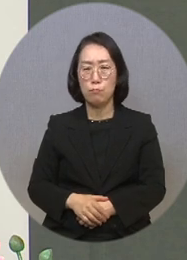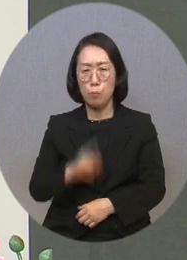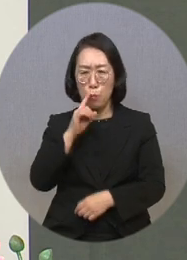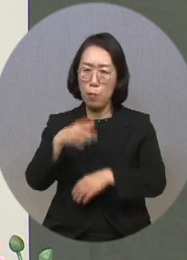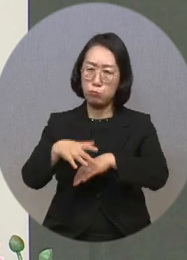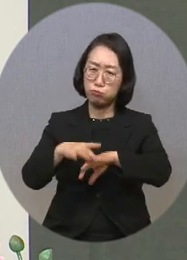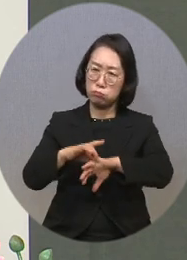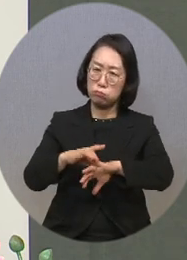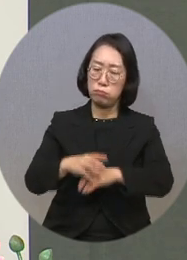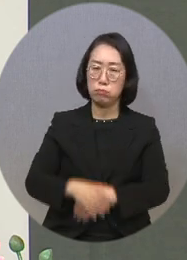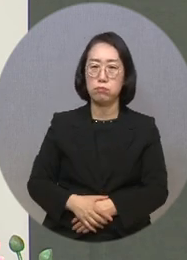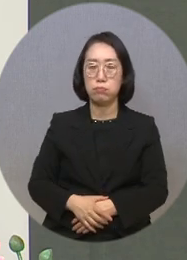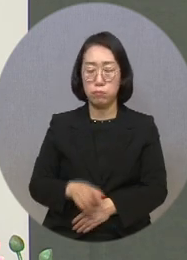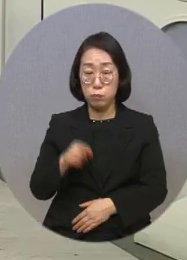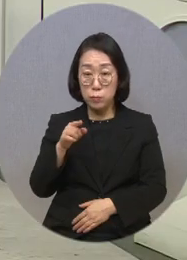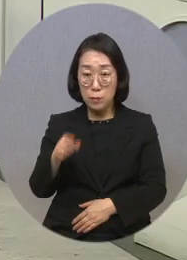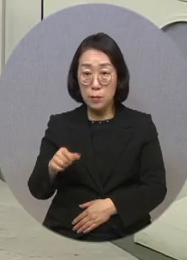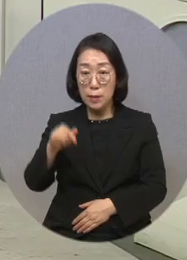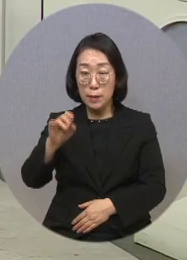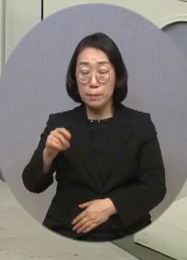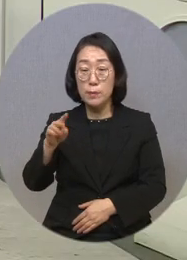결국은 김정은 체제는